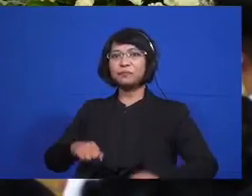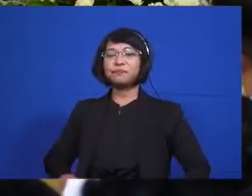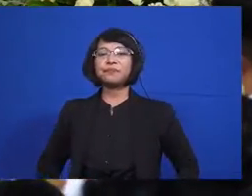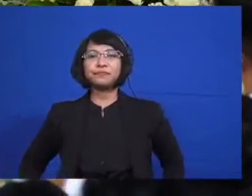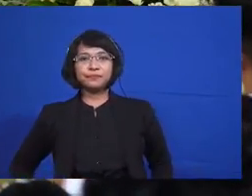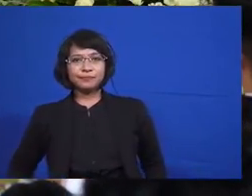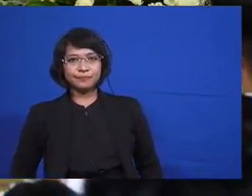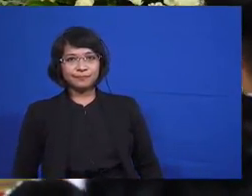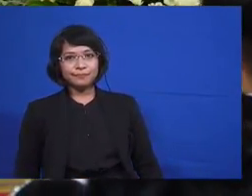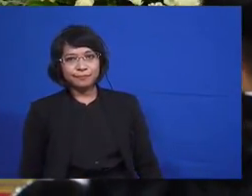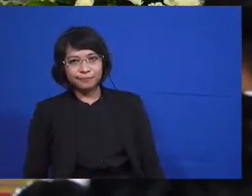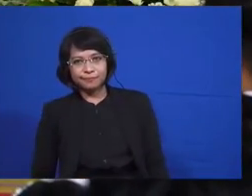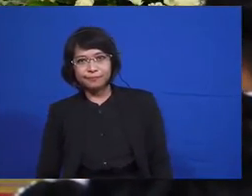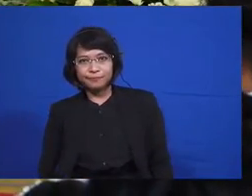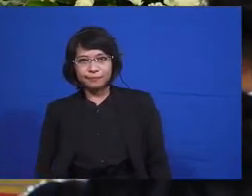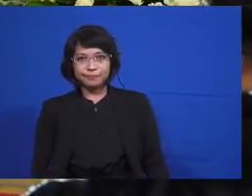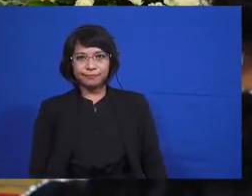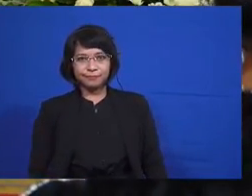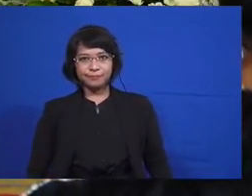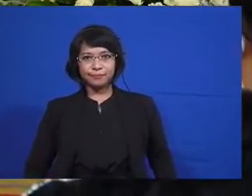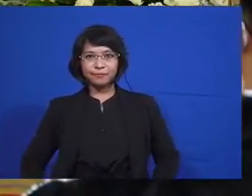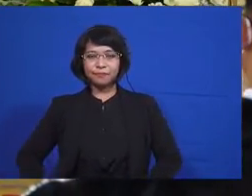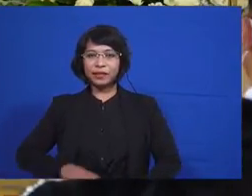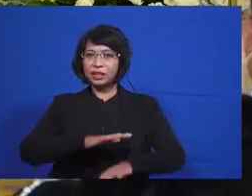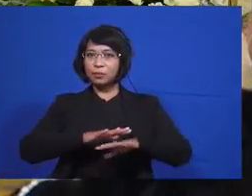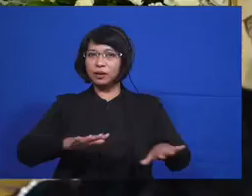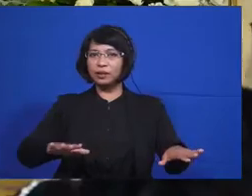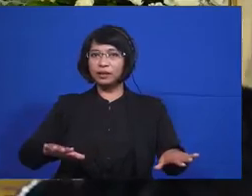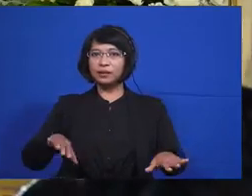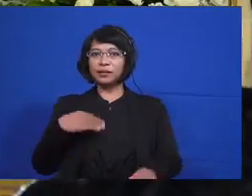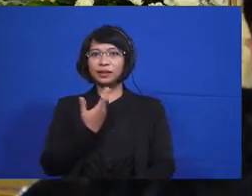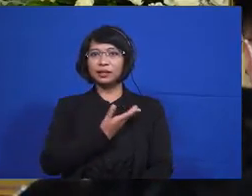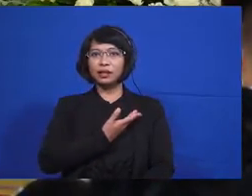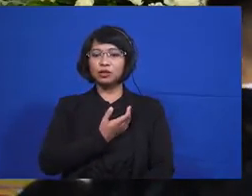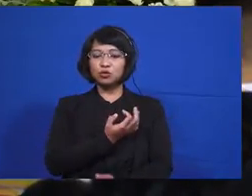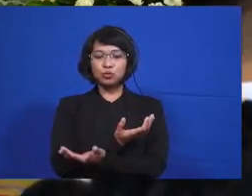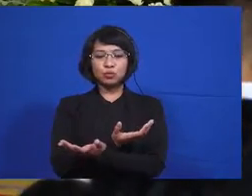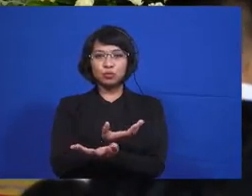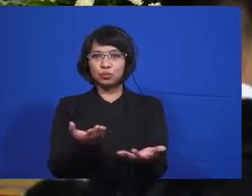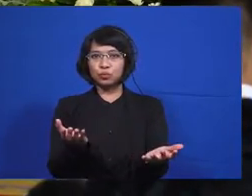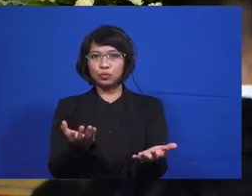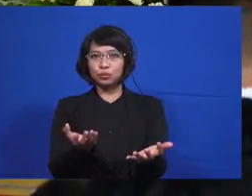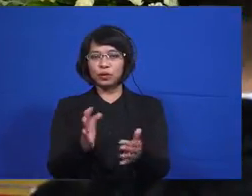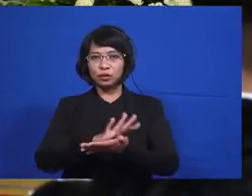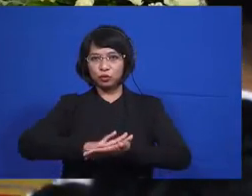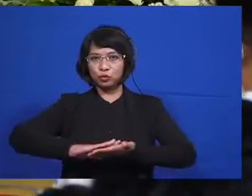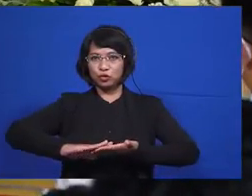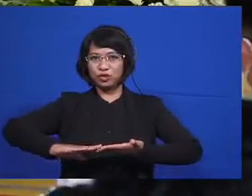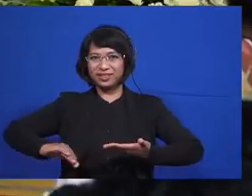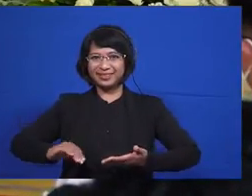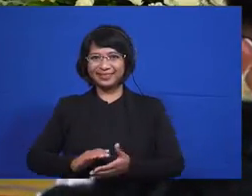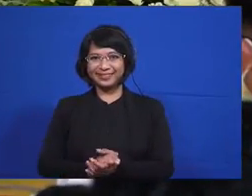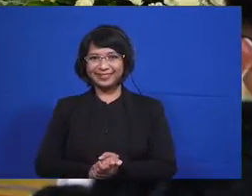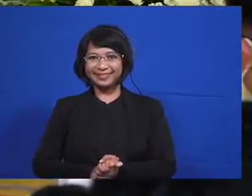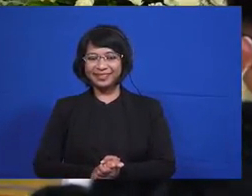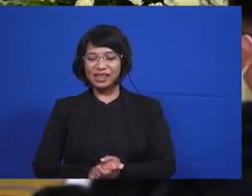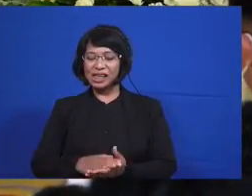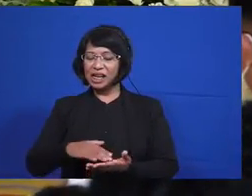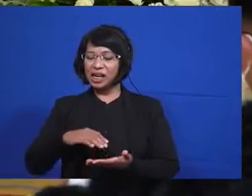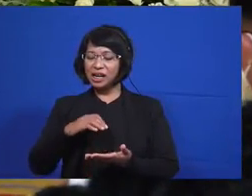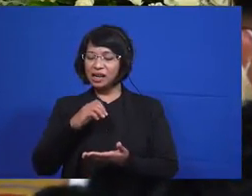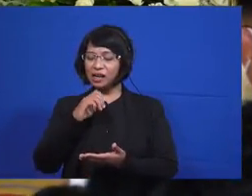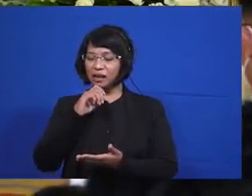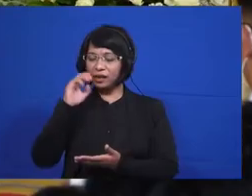diterima dan keselamatan kita serta seluruh umat Allah yang kudus. Allah